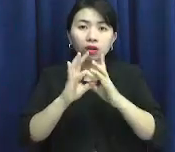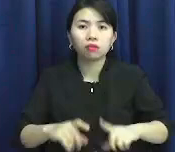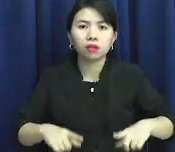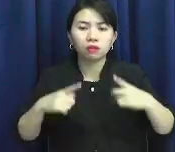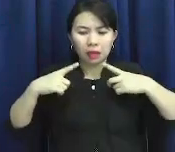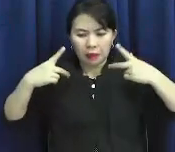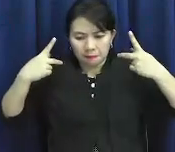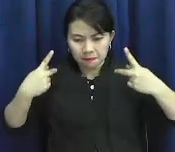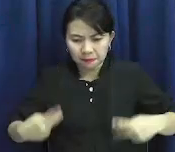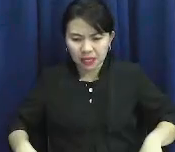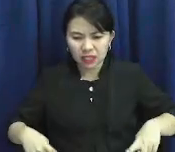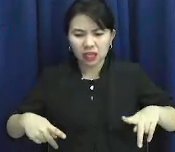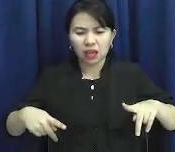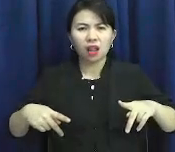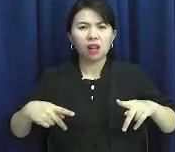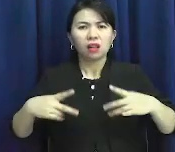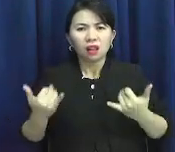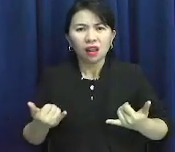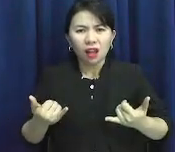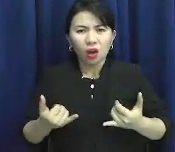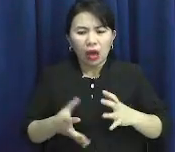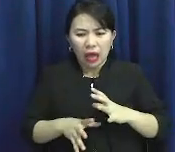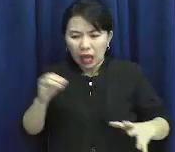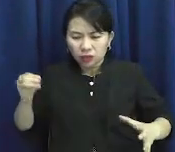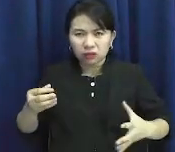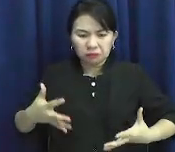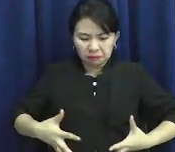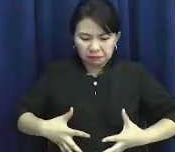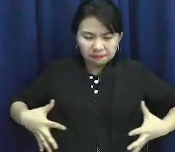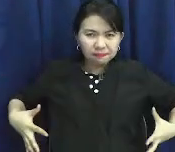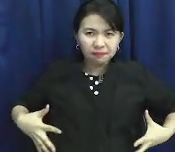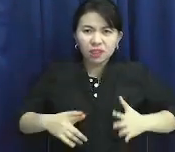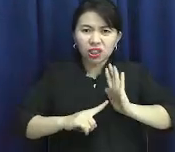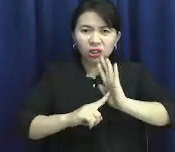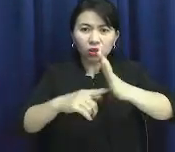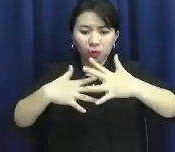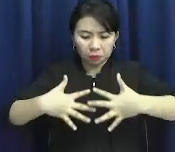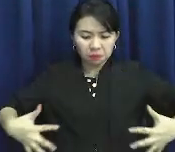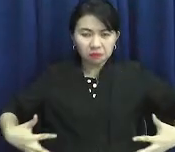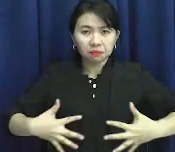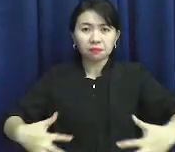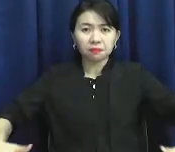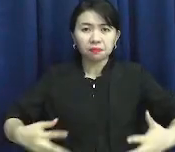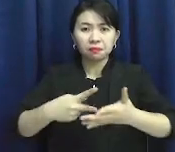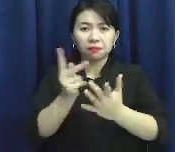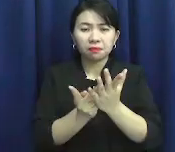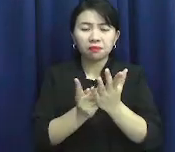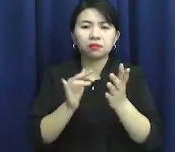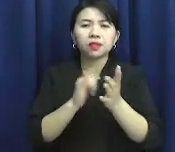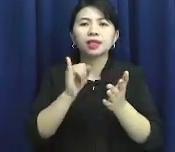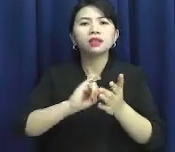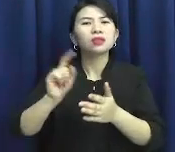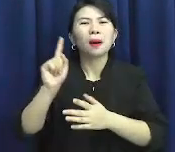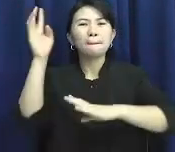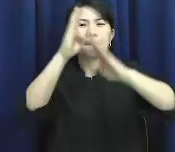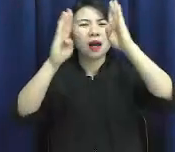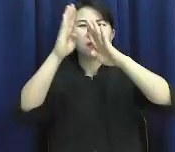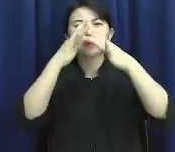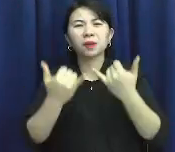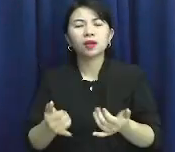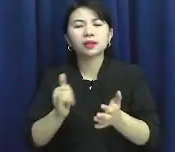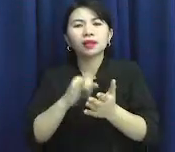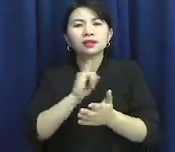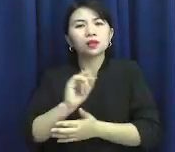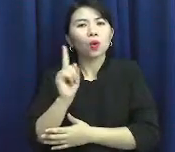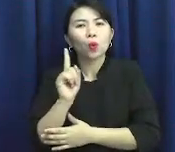pisikal, gusto na ipakita yung kaluluwa. You see? Yan ang sinasabi ko sa inyo, mga young people. Yan yung mga tinitingala ng tao